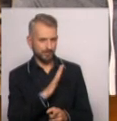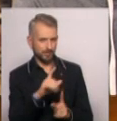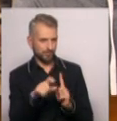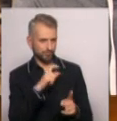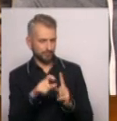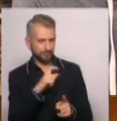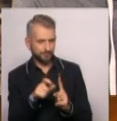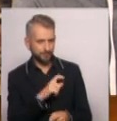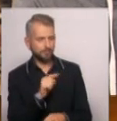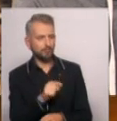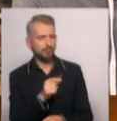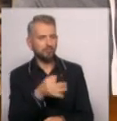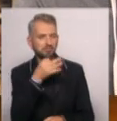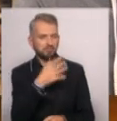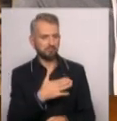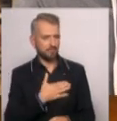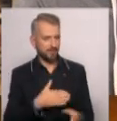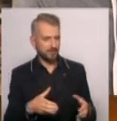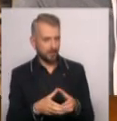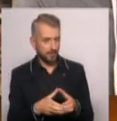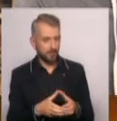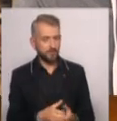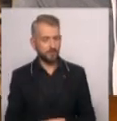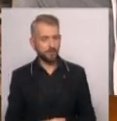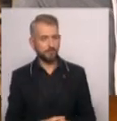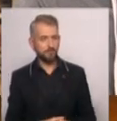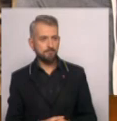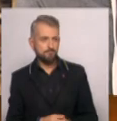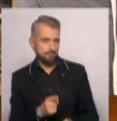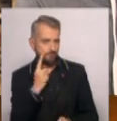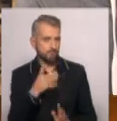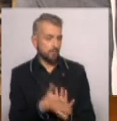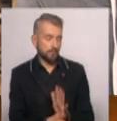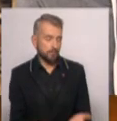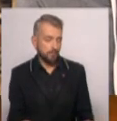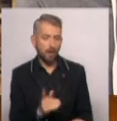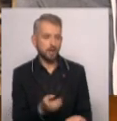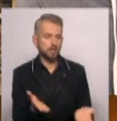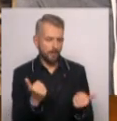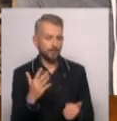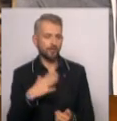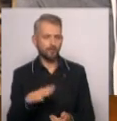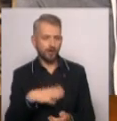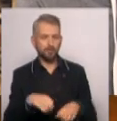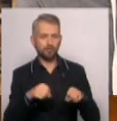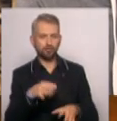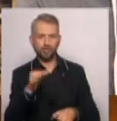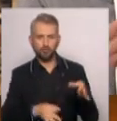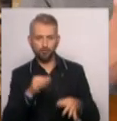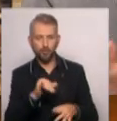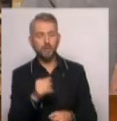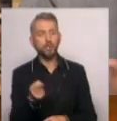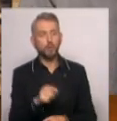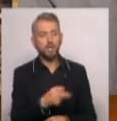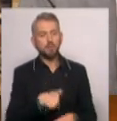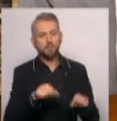пані, яка симпатизує нашій силі політичній, вони зрозумілі, Але давайте дочекаємось рішення суду, і тоді ми